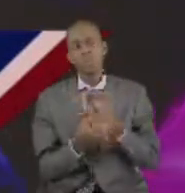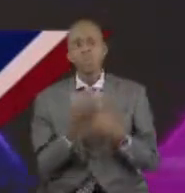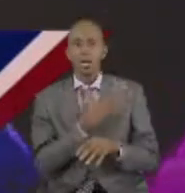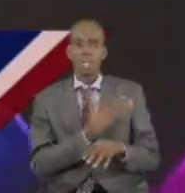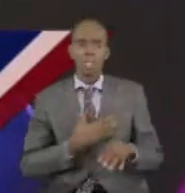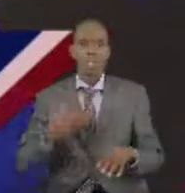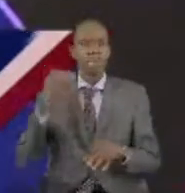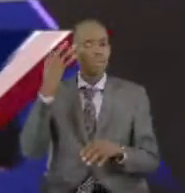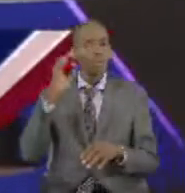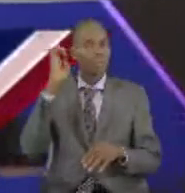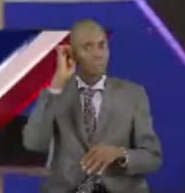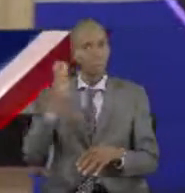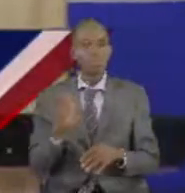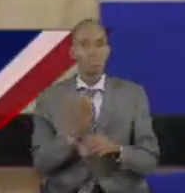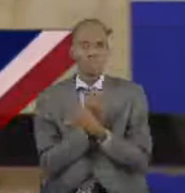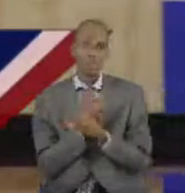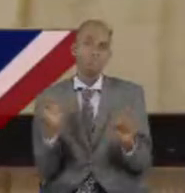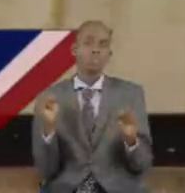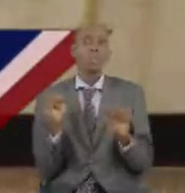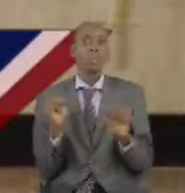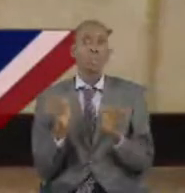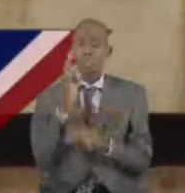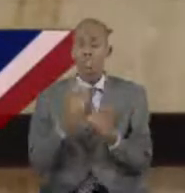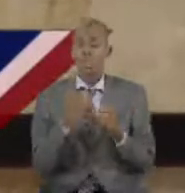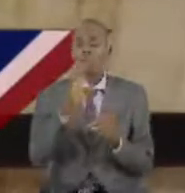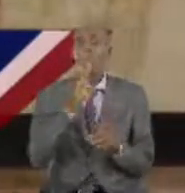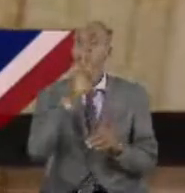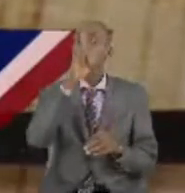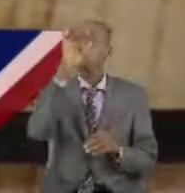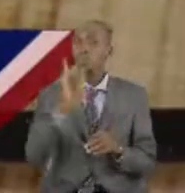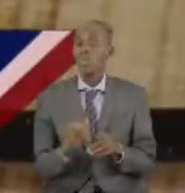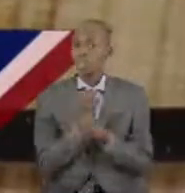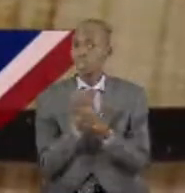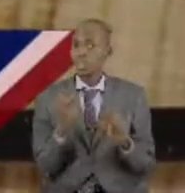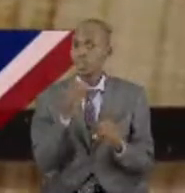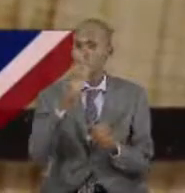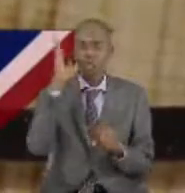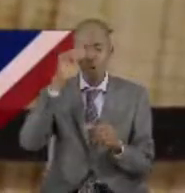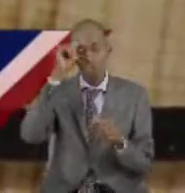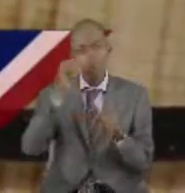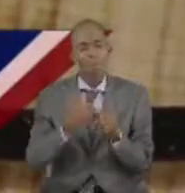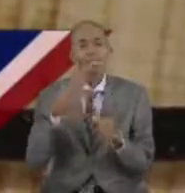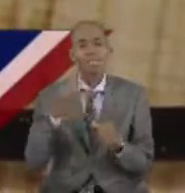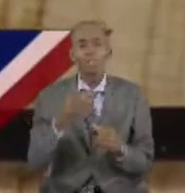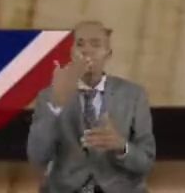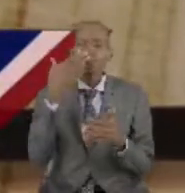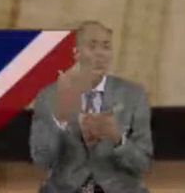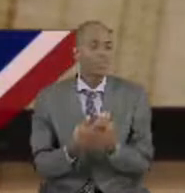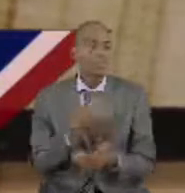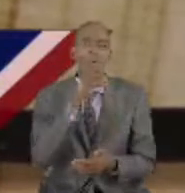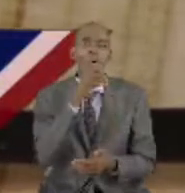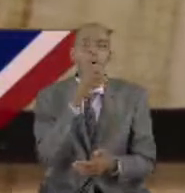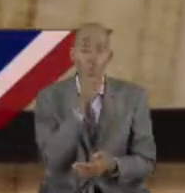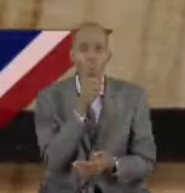de sa conversion et de sa condition si vous êtes vers taba sauver vous vous rappelez des bobos vieux jours